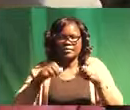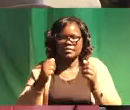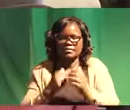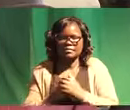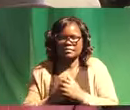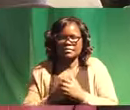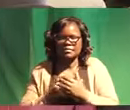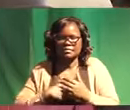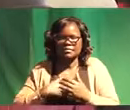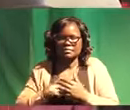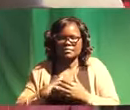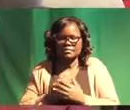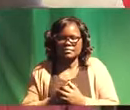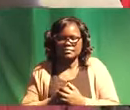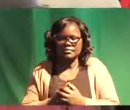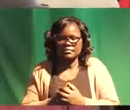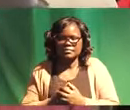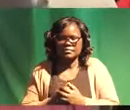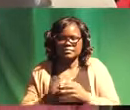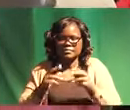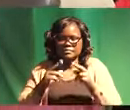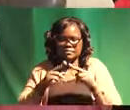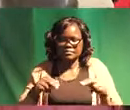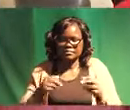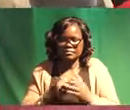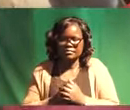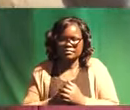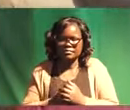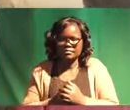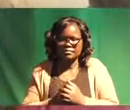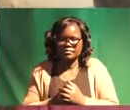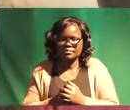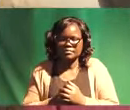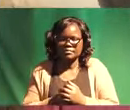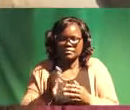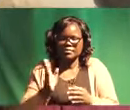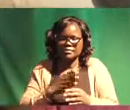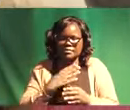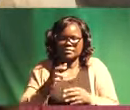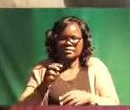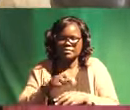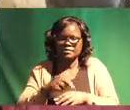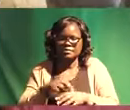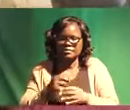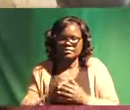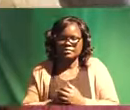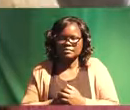Tafadhali tutulie sote tupate wimbo wa taifa.